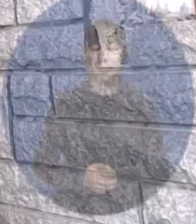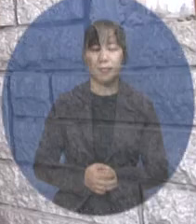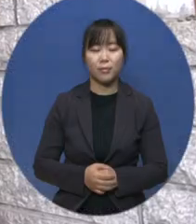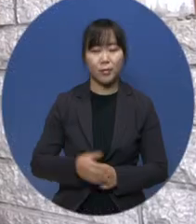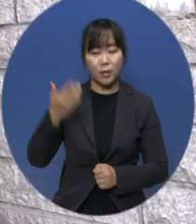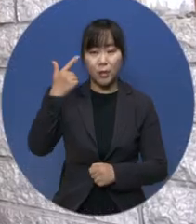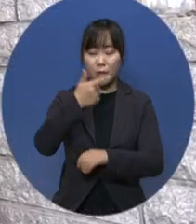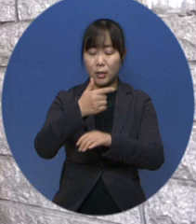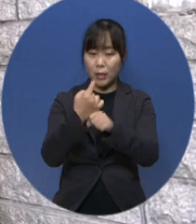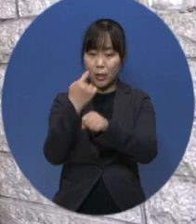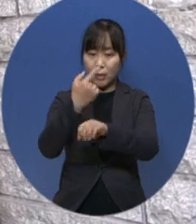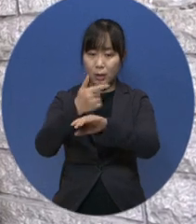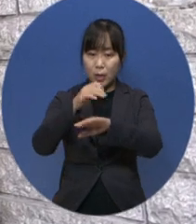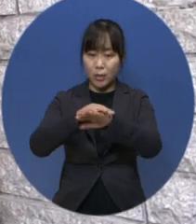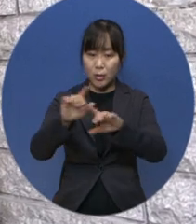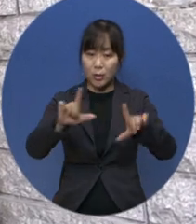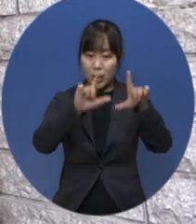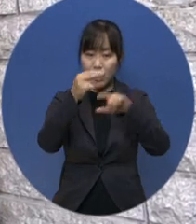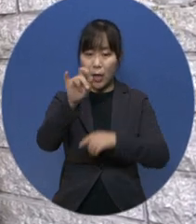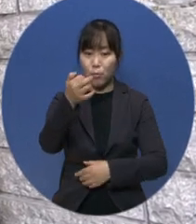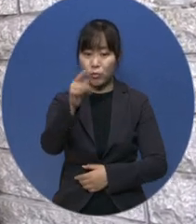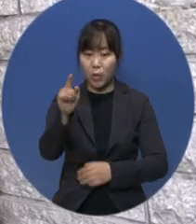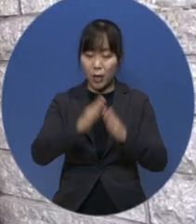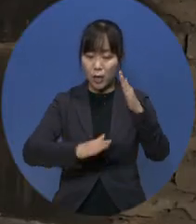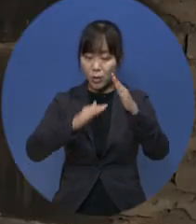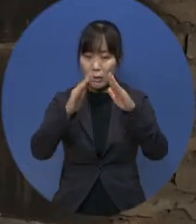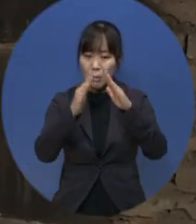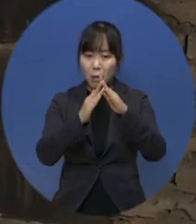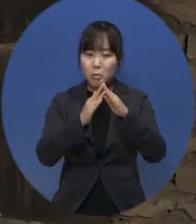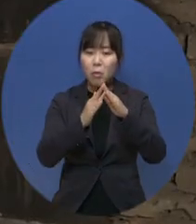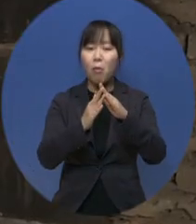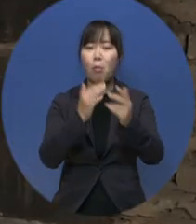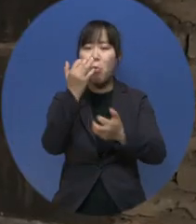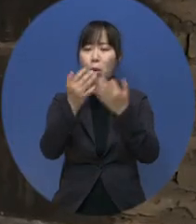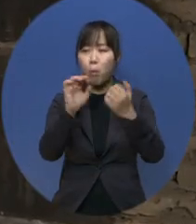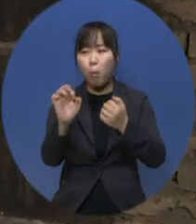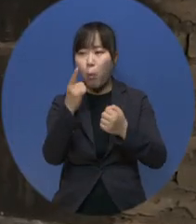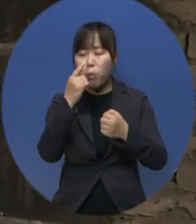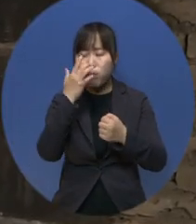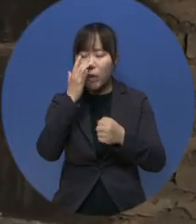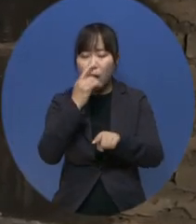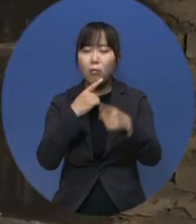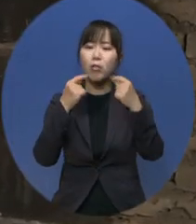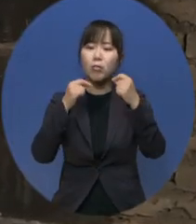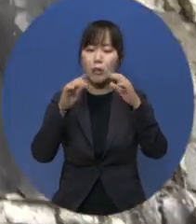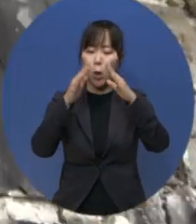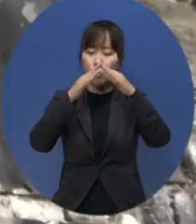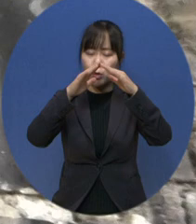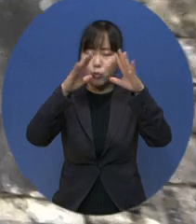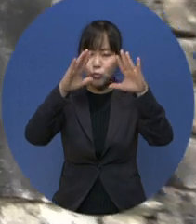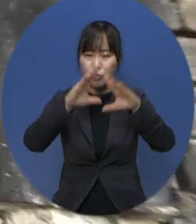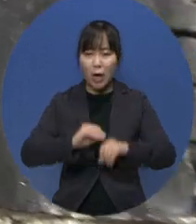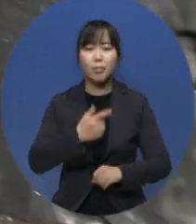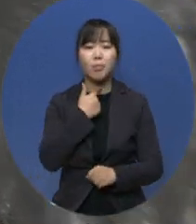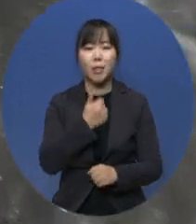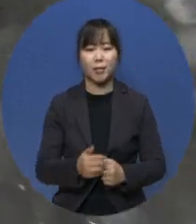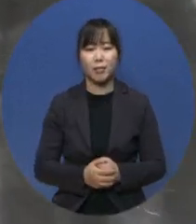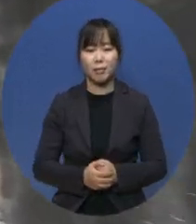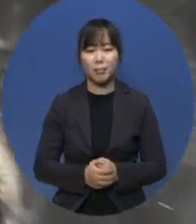지난해 대전에 거주하는 다문화 가정의 주택에서 원인 모를 화재가 발생해 건물이 전소된 사건이